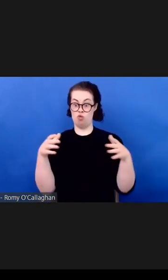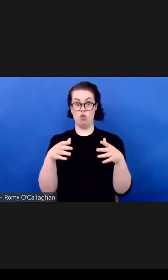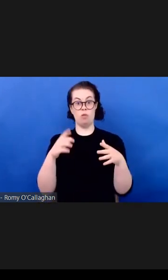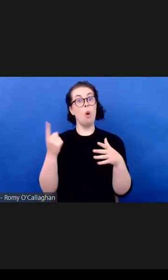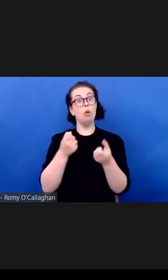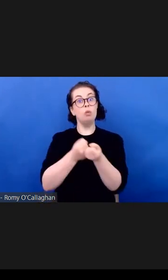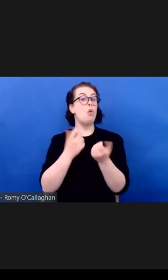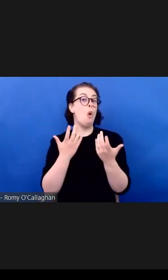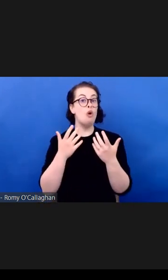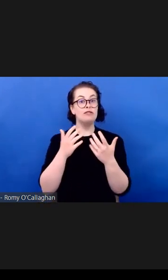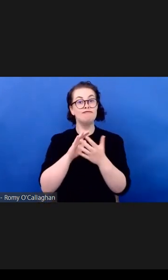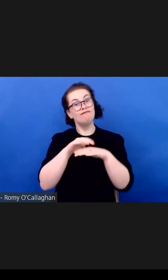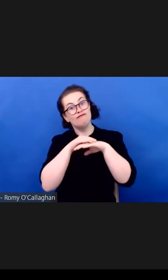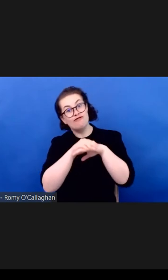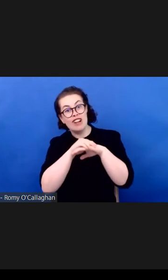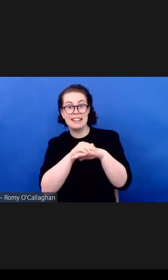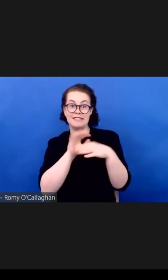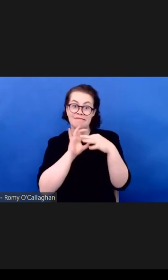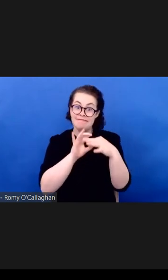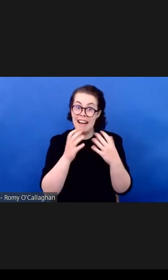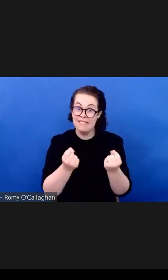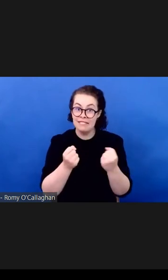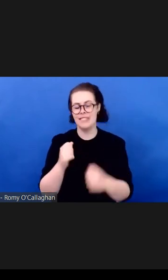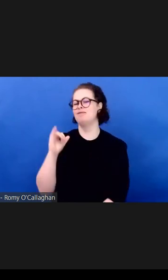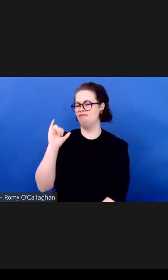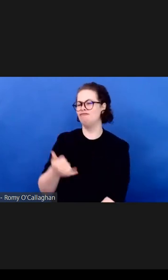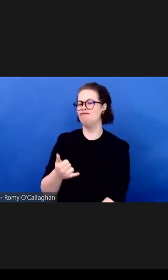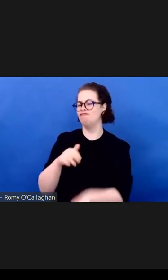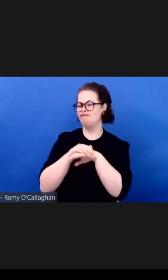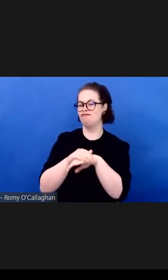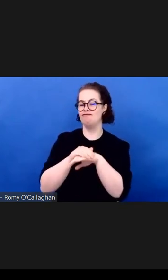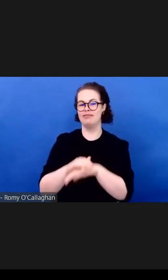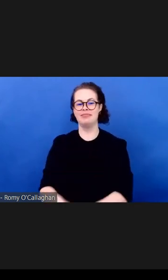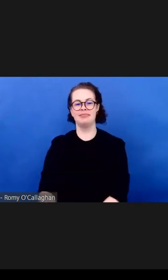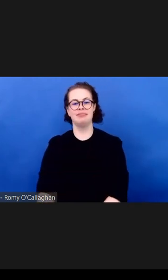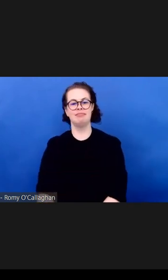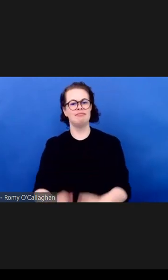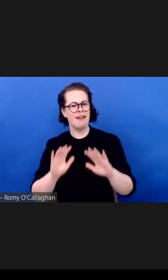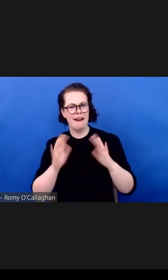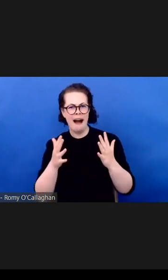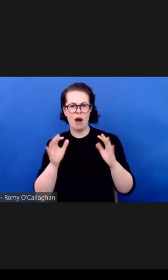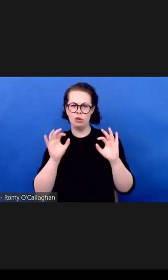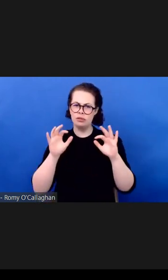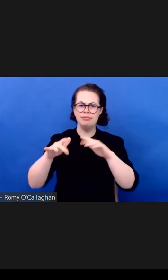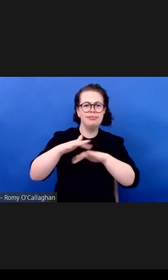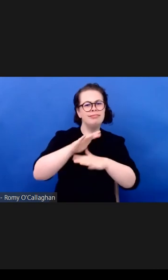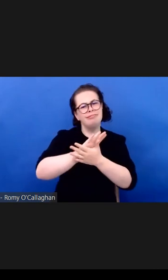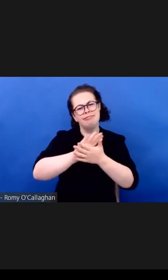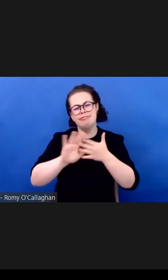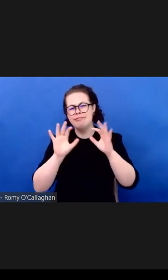সেই দলের আপনাদের নিজেদের মধ্যে বন্ধুত্ব আছে? হ্যাঁ আছে। তো আপনাদের যে এই বন্ধুত্বটা সেটা কিভাবে আপনারা তৈরি